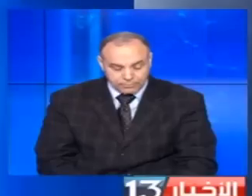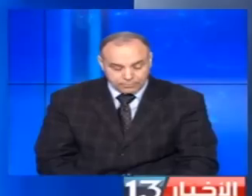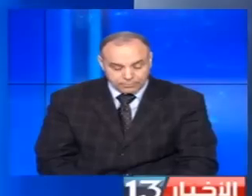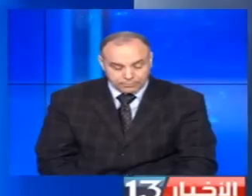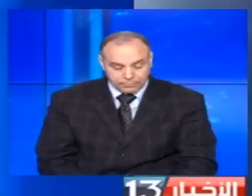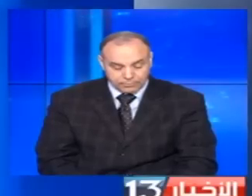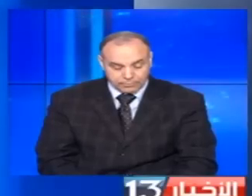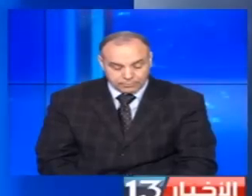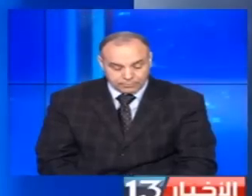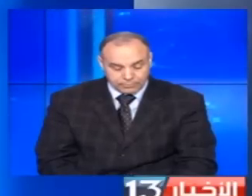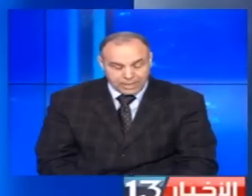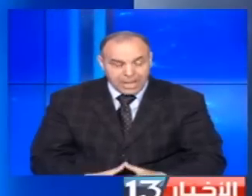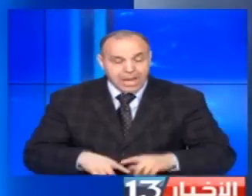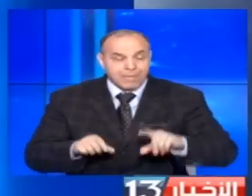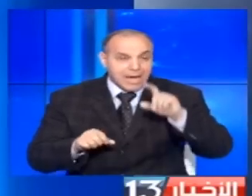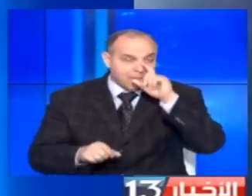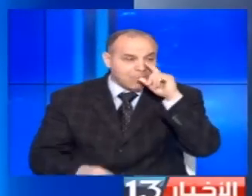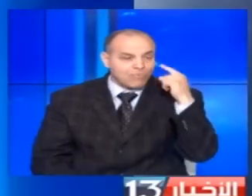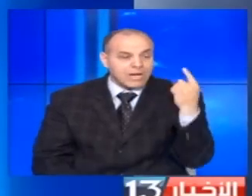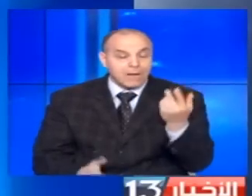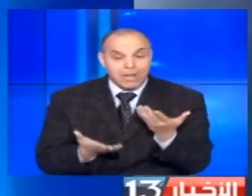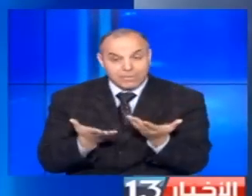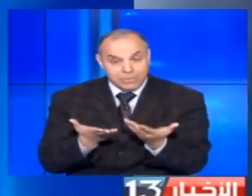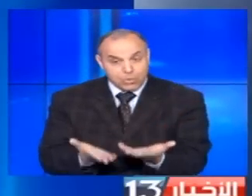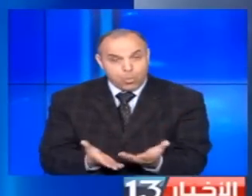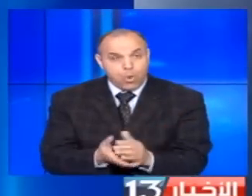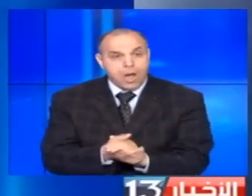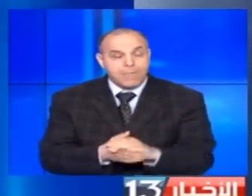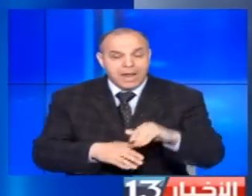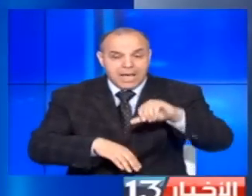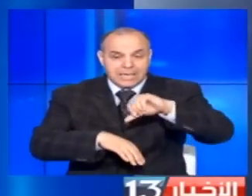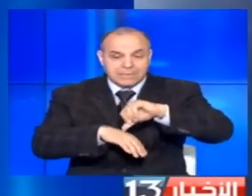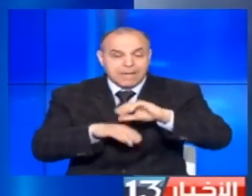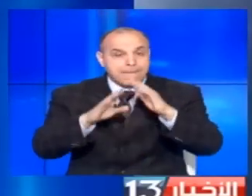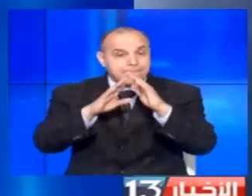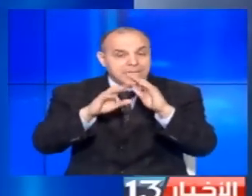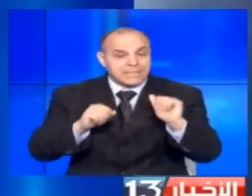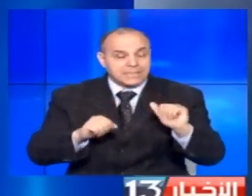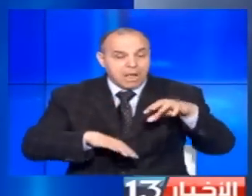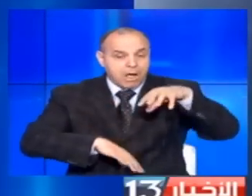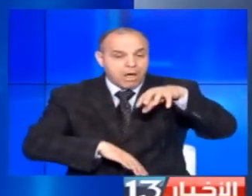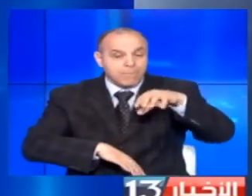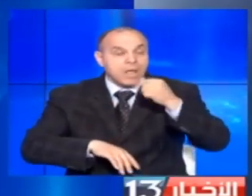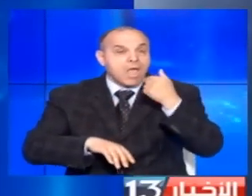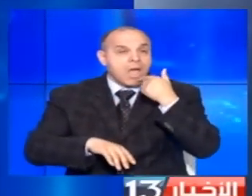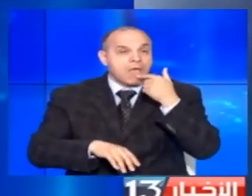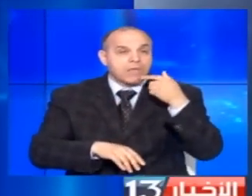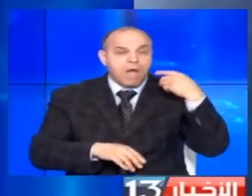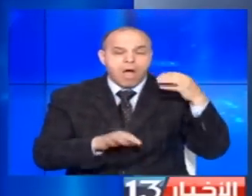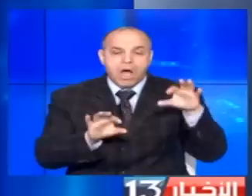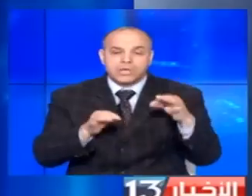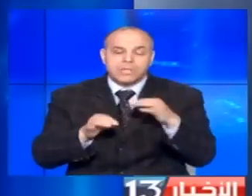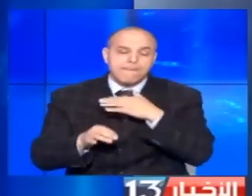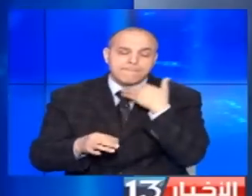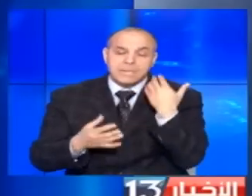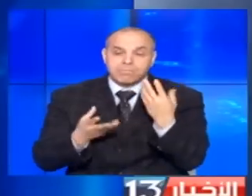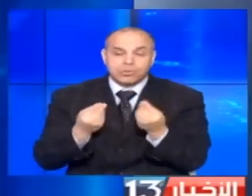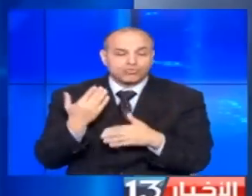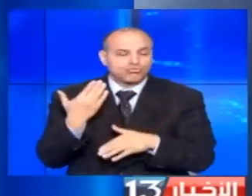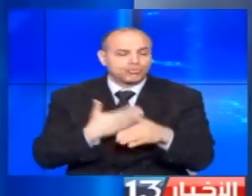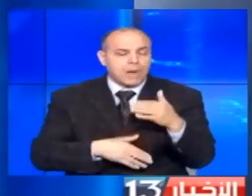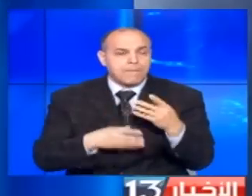ليبيا الاخبار العربيه والدوليه نستهلها من العاصمه المصريه القاهره حيث سقط عشرات القتلى